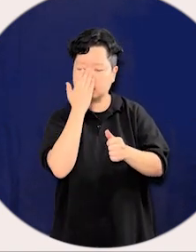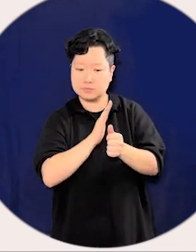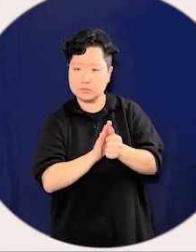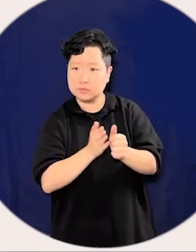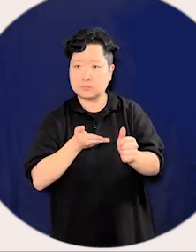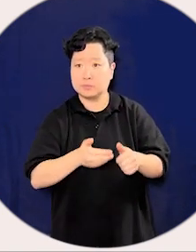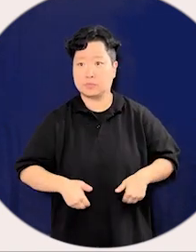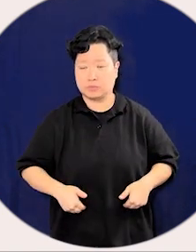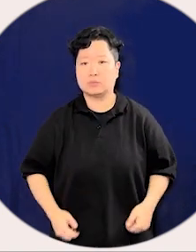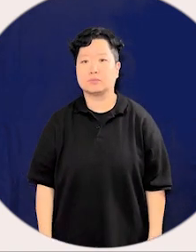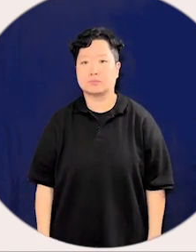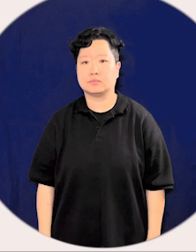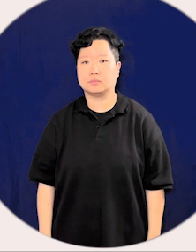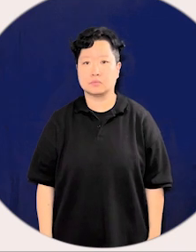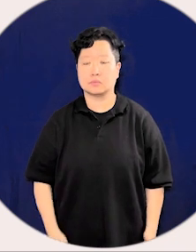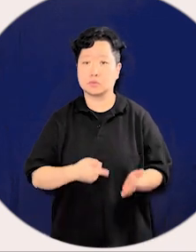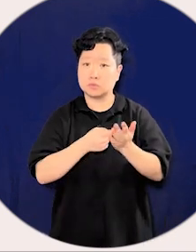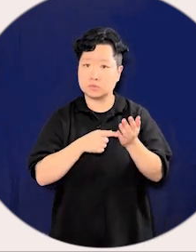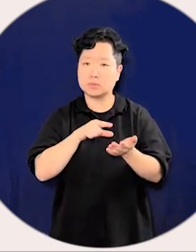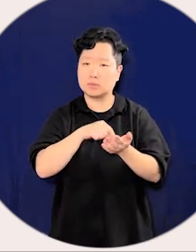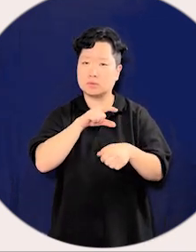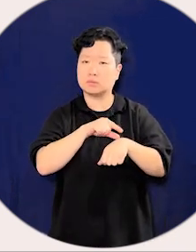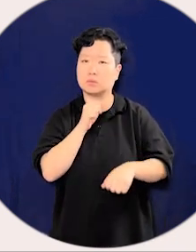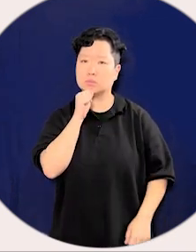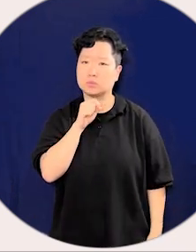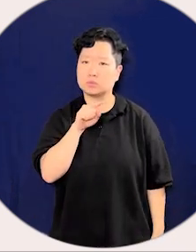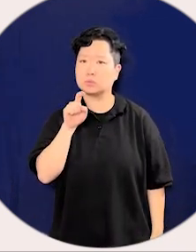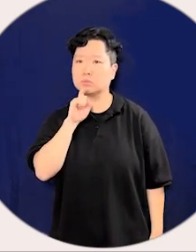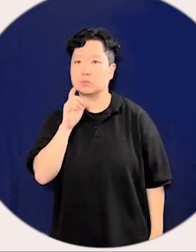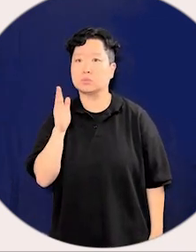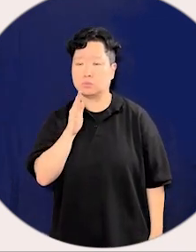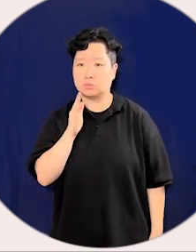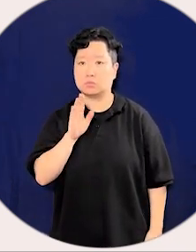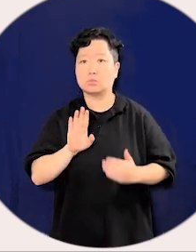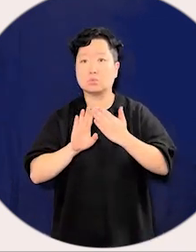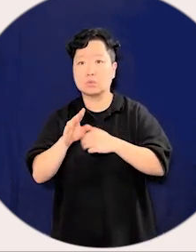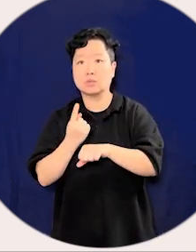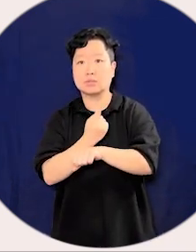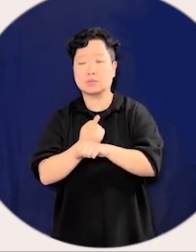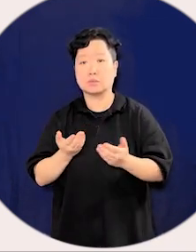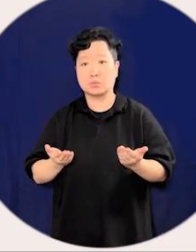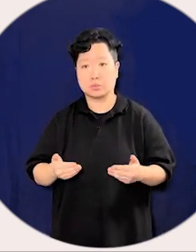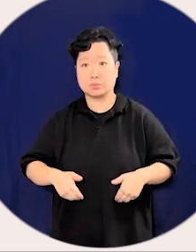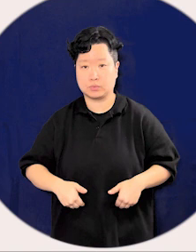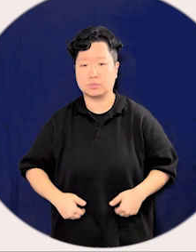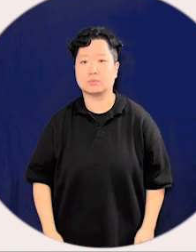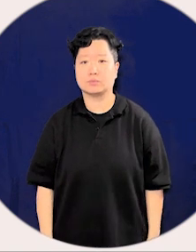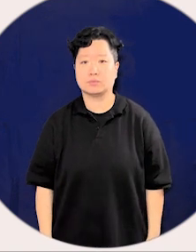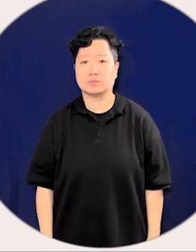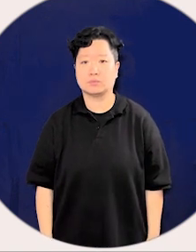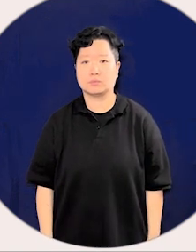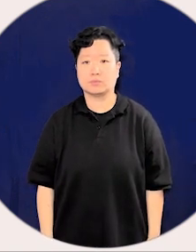이루어지도록 서비스를 제공해야 합니다. 수술 시간은 대략 5분에서 10분 정도 걸리며 이후 1시간 정도 더